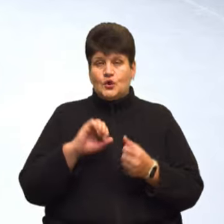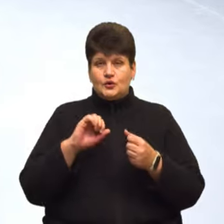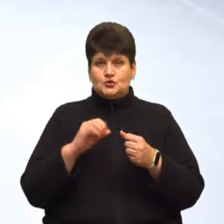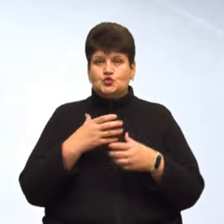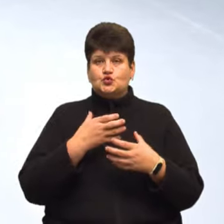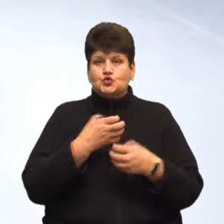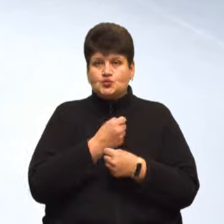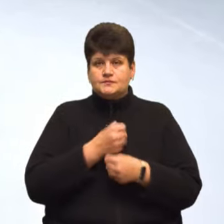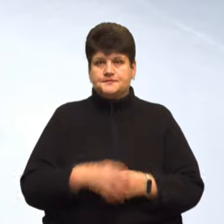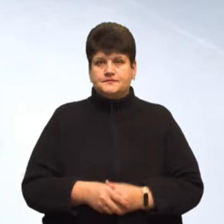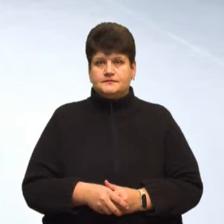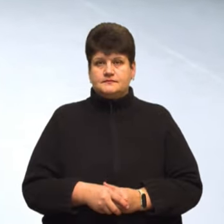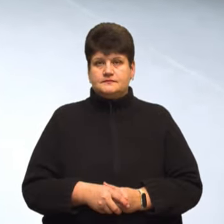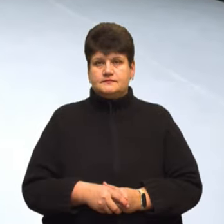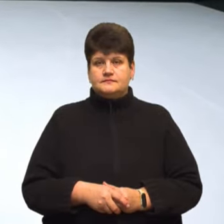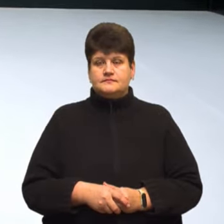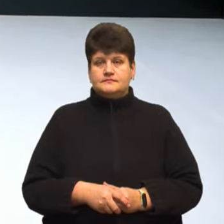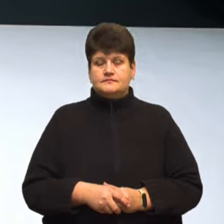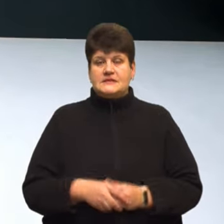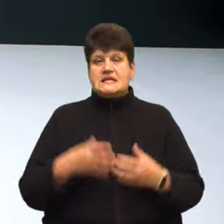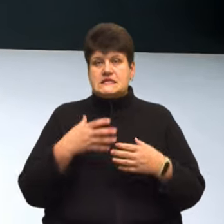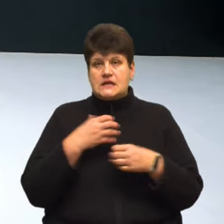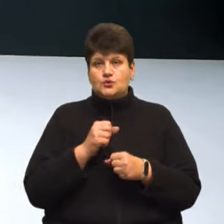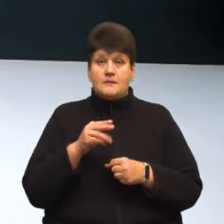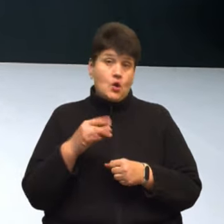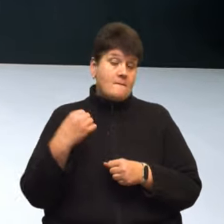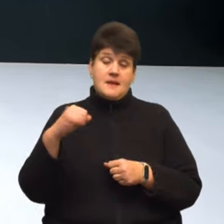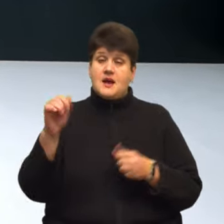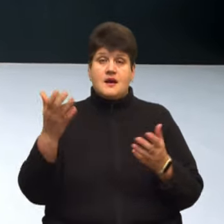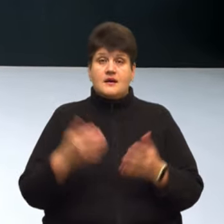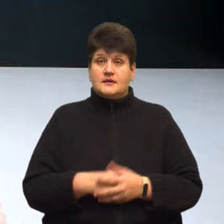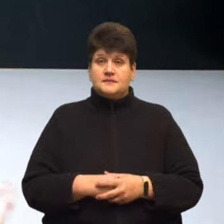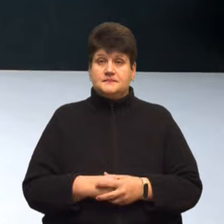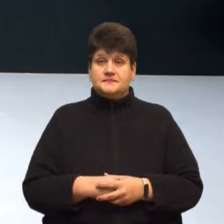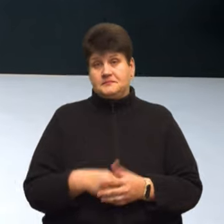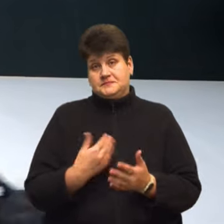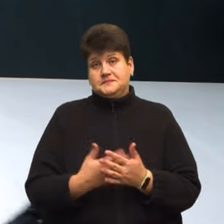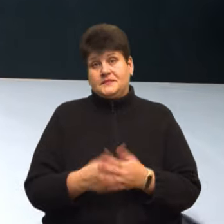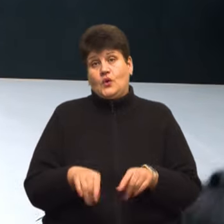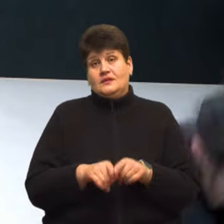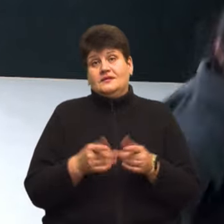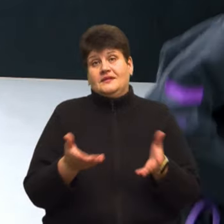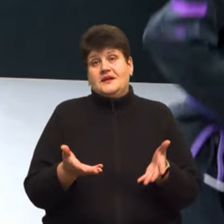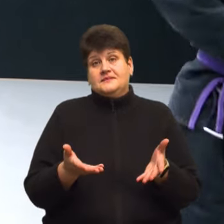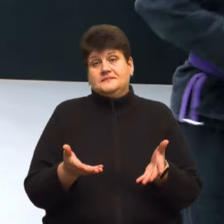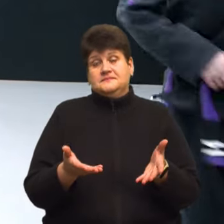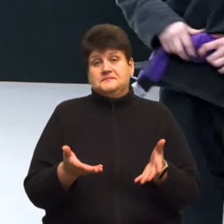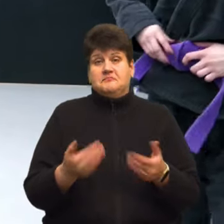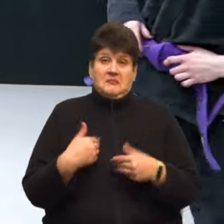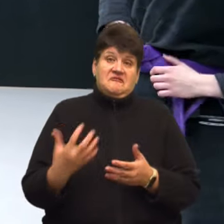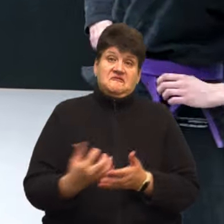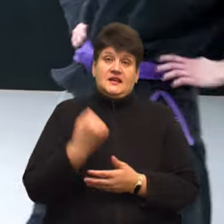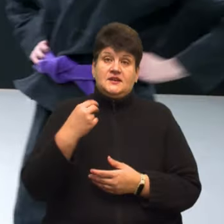душ здійснює задушилий прийом і перемагає суточку приблизно Таким чином ми і виграли